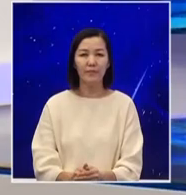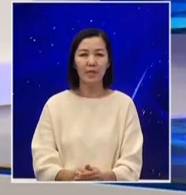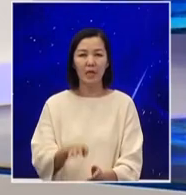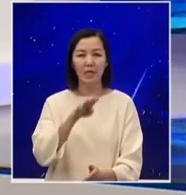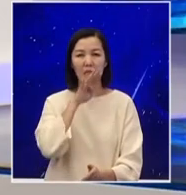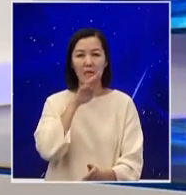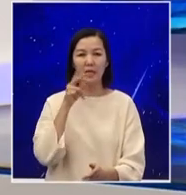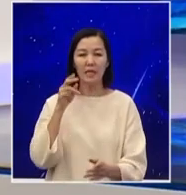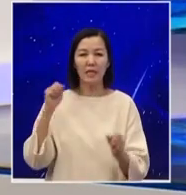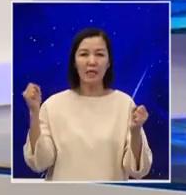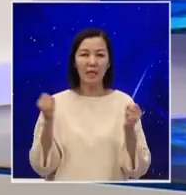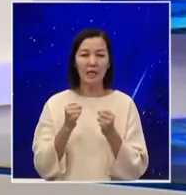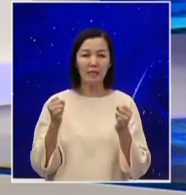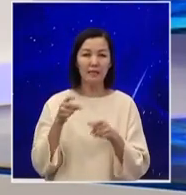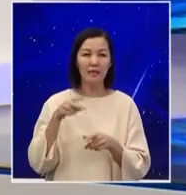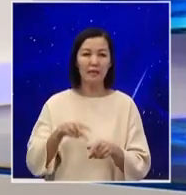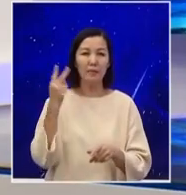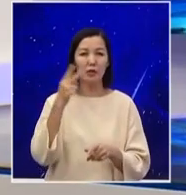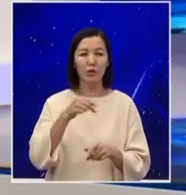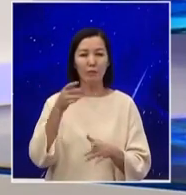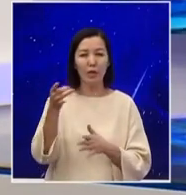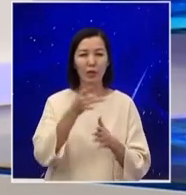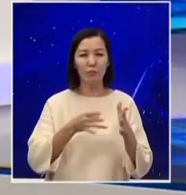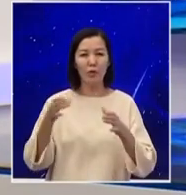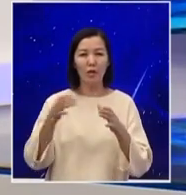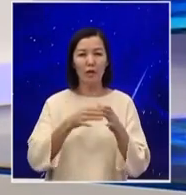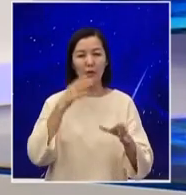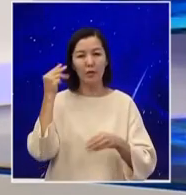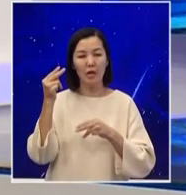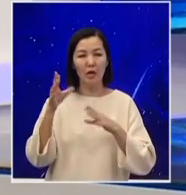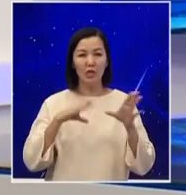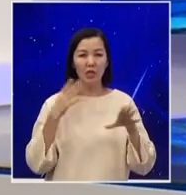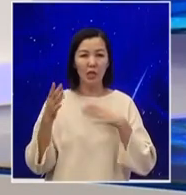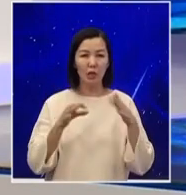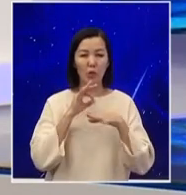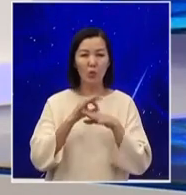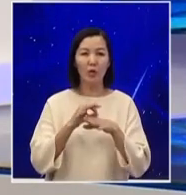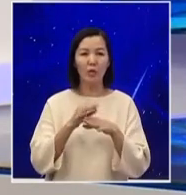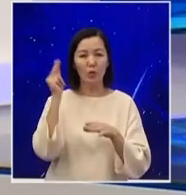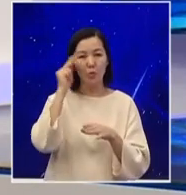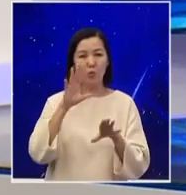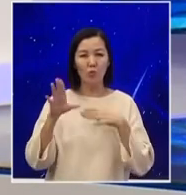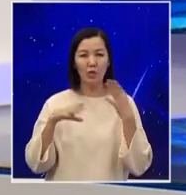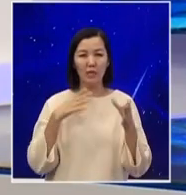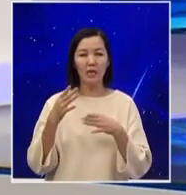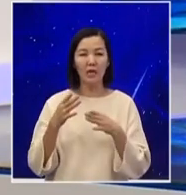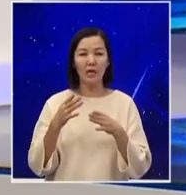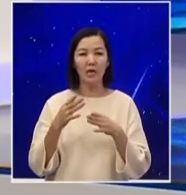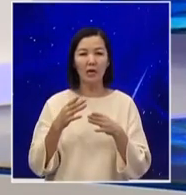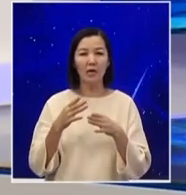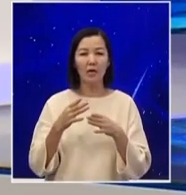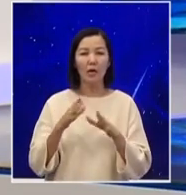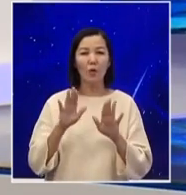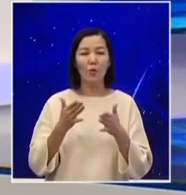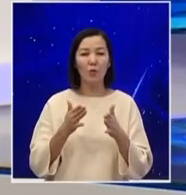Текеліде қыс 2020 республикалық командалық штабтық оқу жаттығулары өтті. Тактикалық оқу жаттығу негізінде шартты түрде